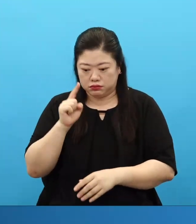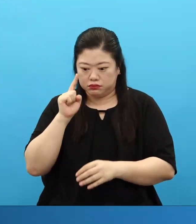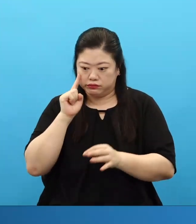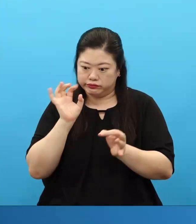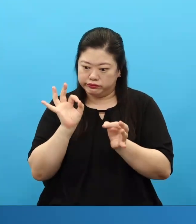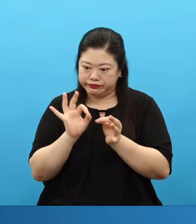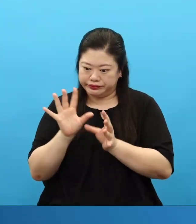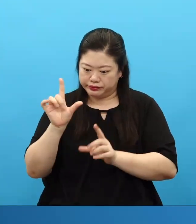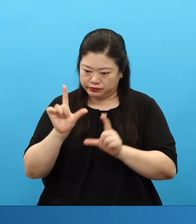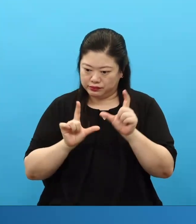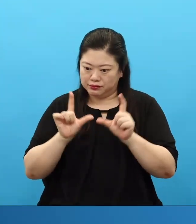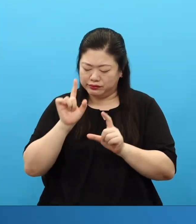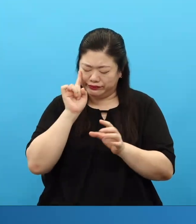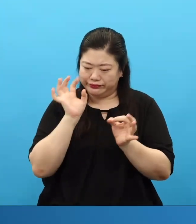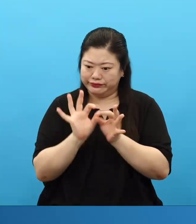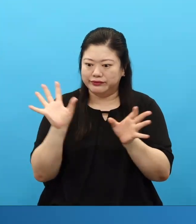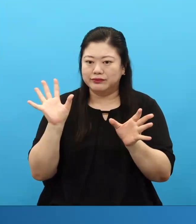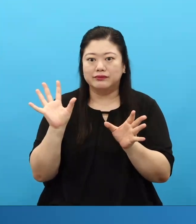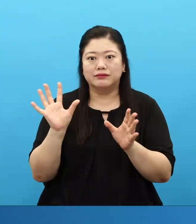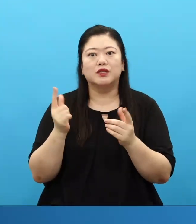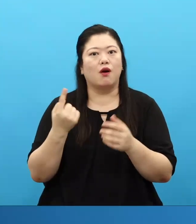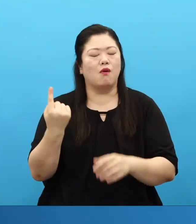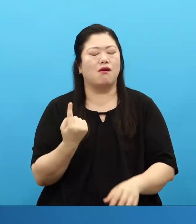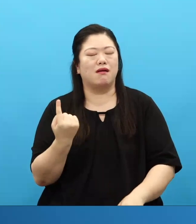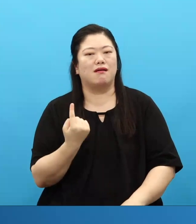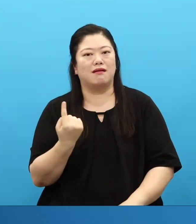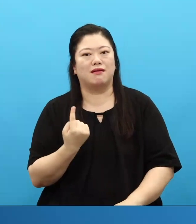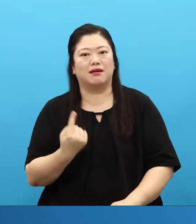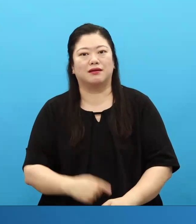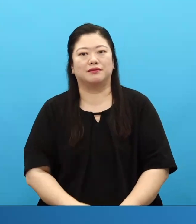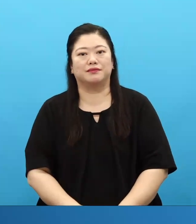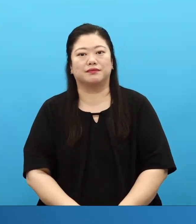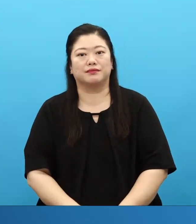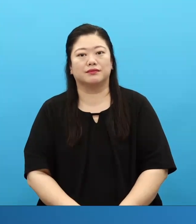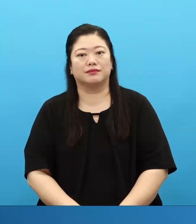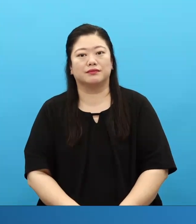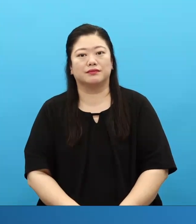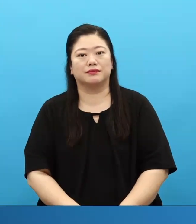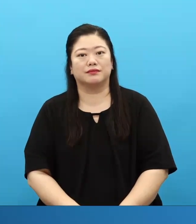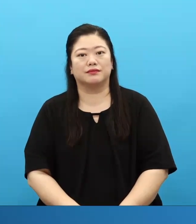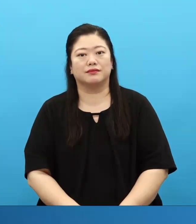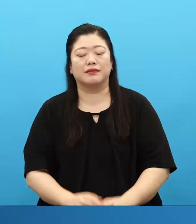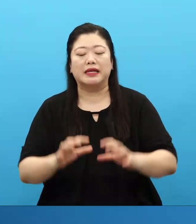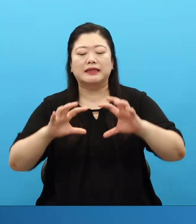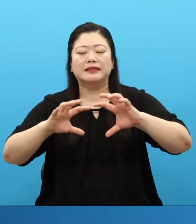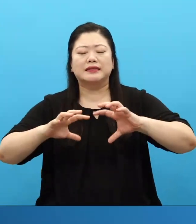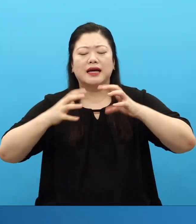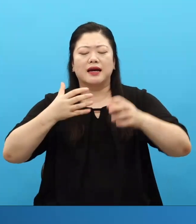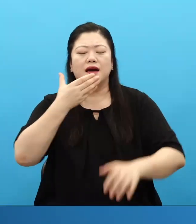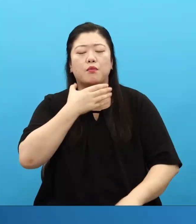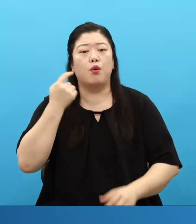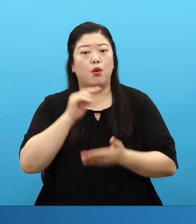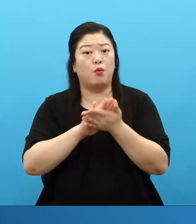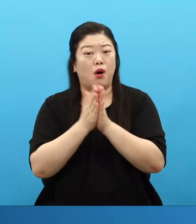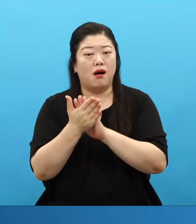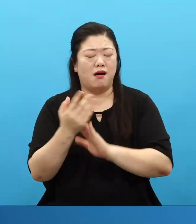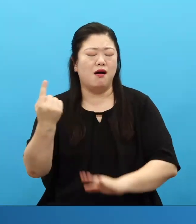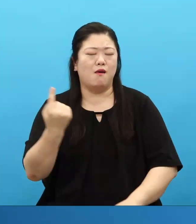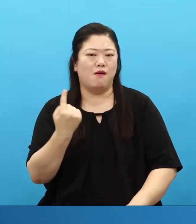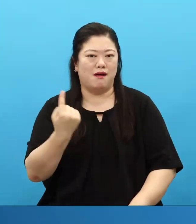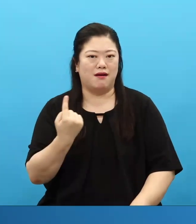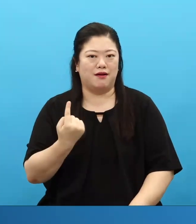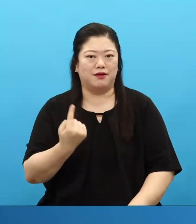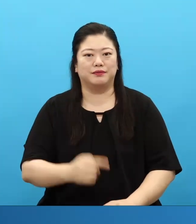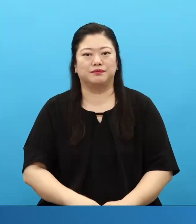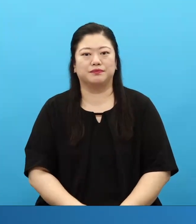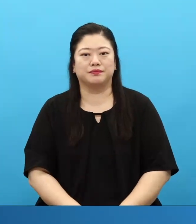could expect it, but they could not 너무 expect 큰 this at 응답. all because it was such a great answer. 그게 세계복음화입니다. And that is world evangelization. 오늘